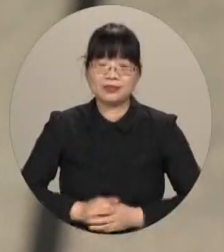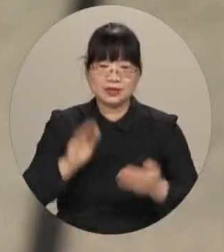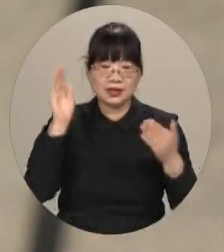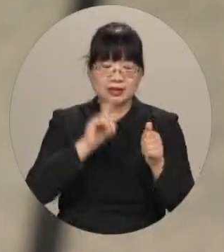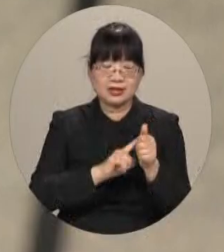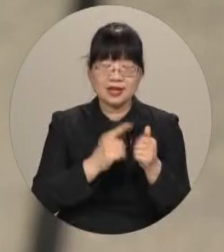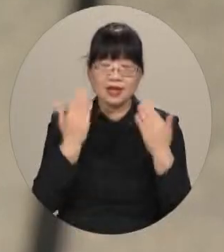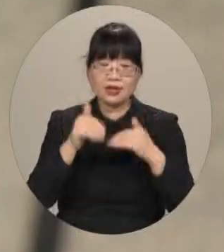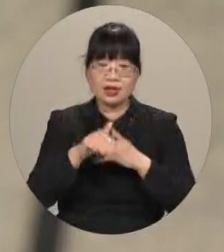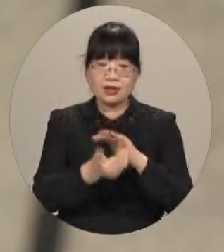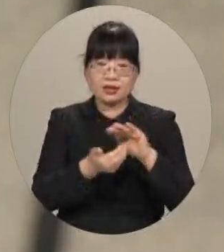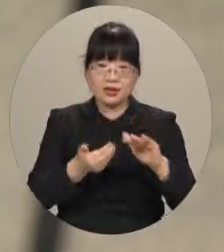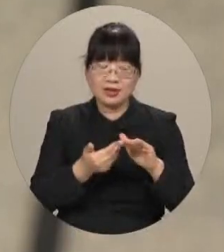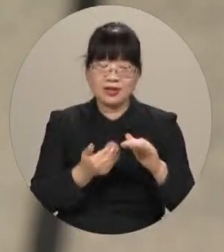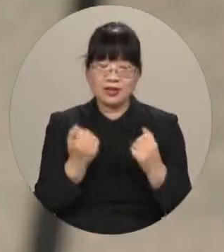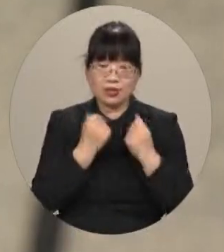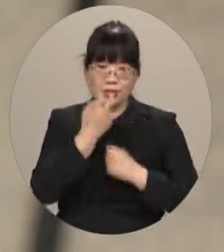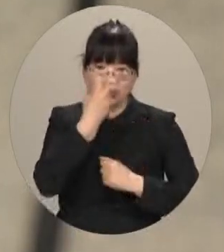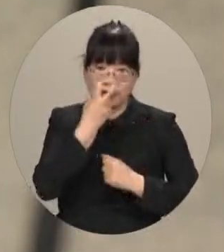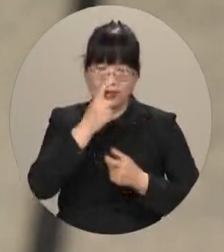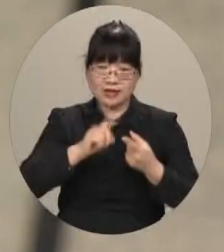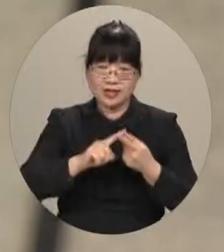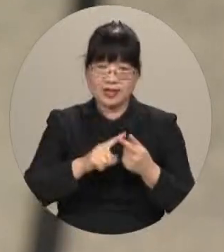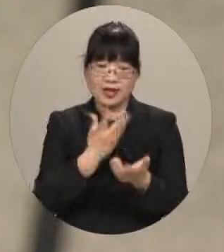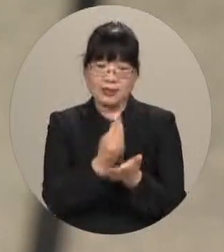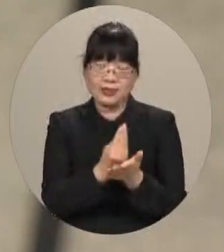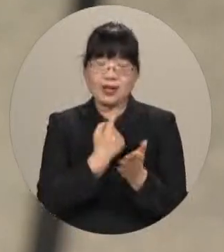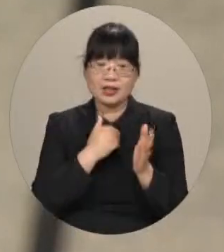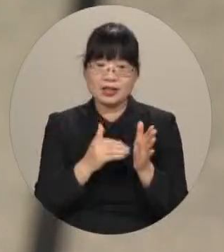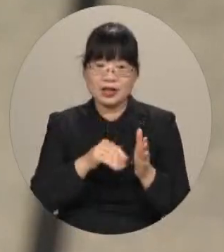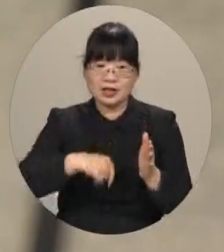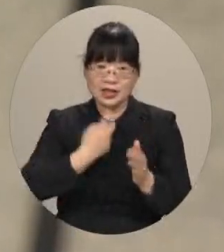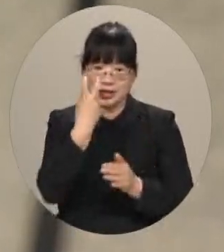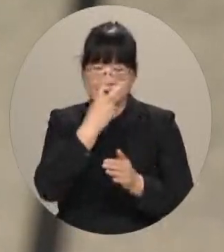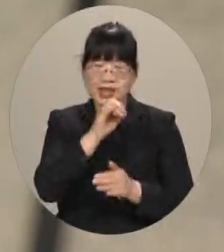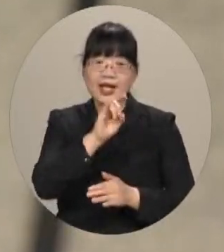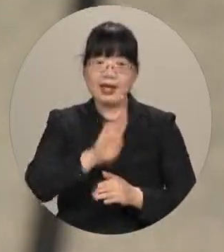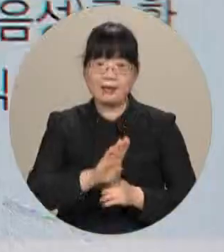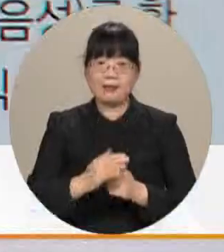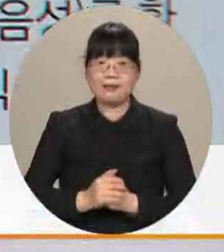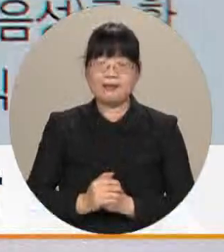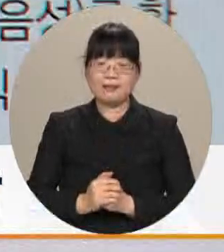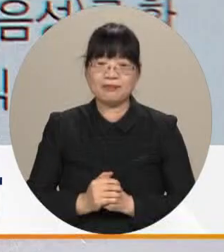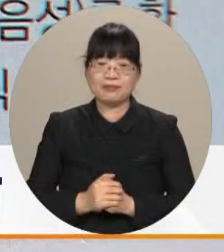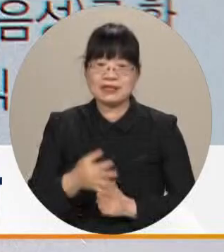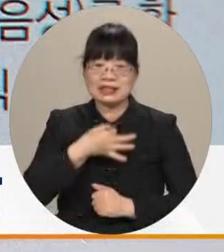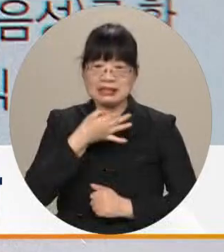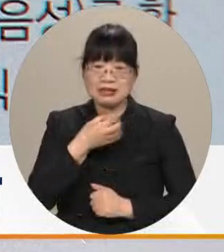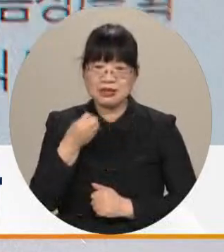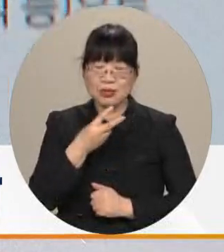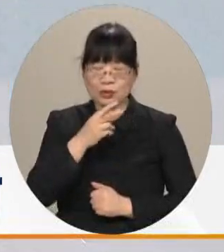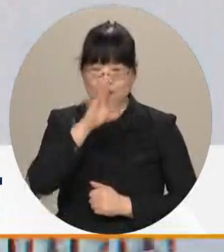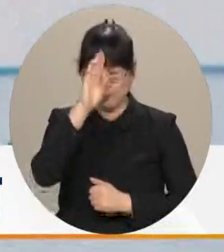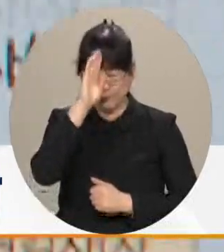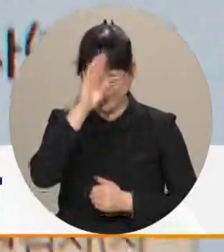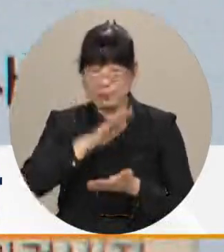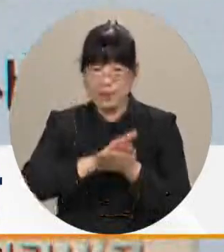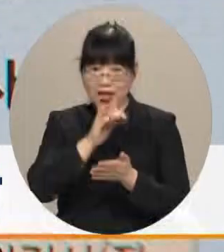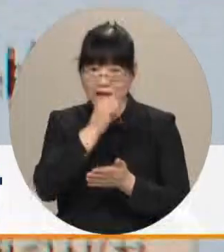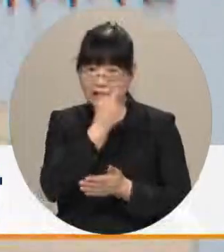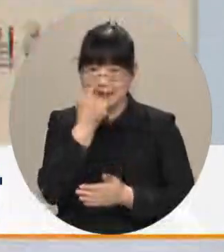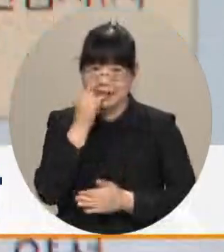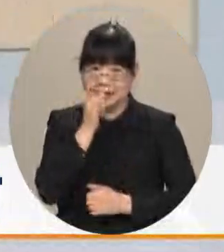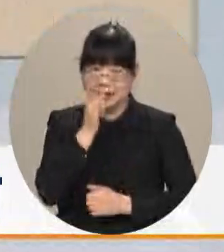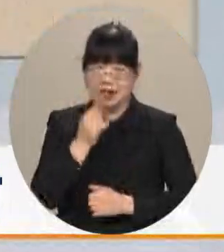학생들이 등교하기 전에 건강상태에 대해 입력하는 자가진단 앱입니다 기침이나 발열 등 증상이